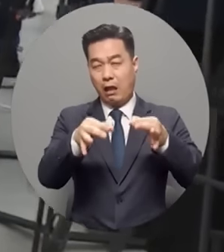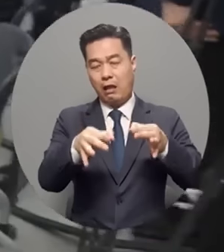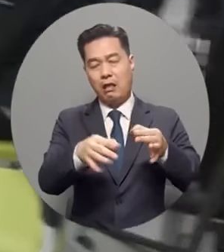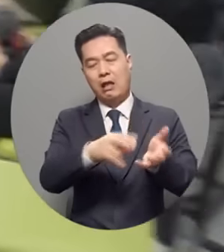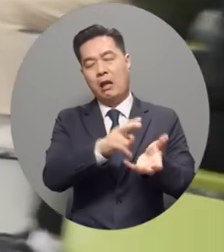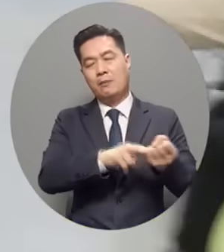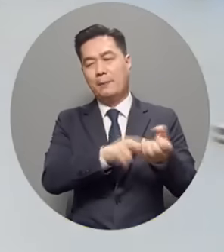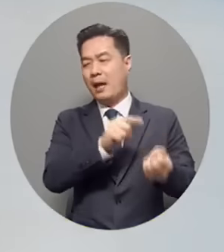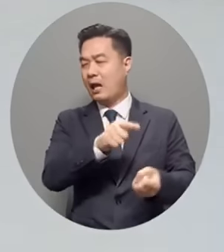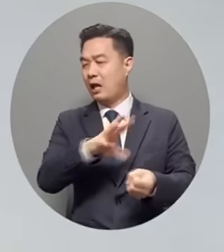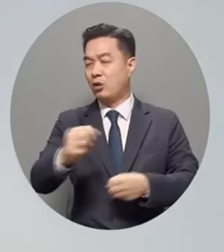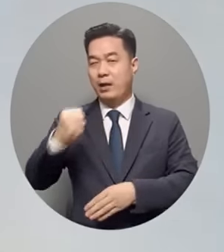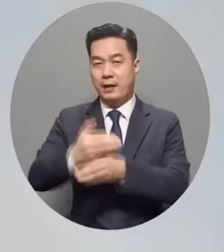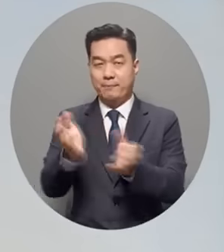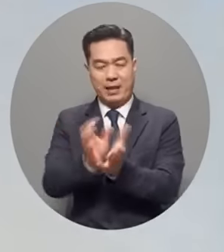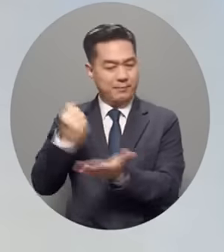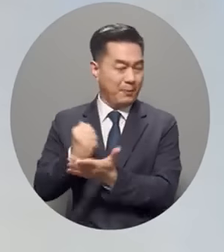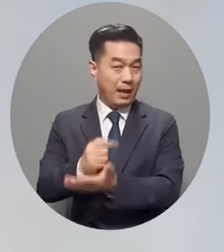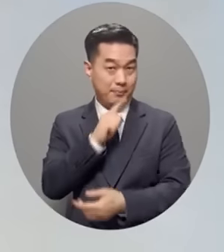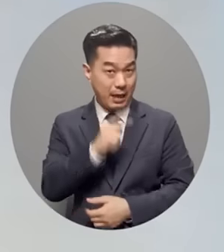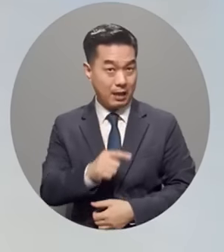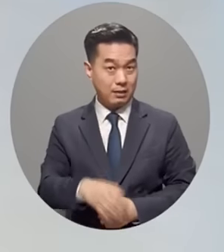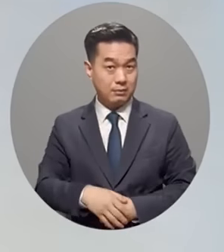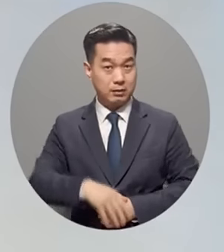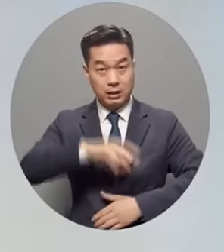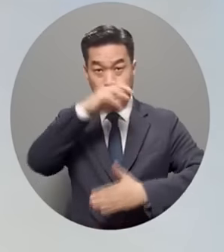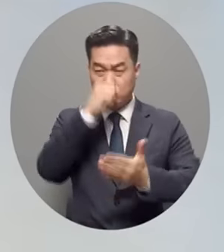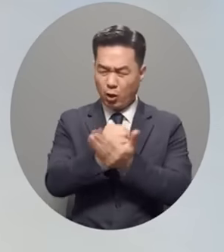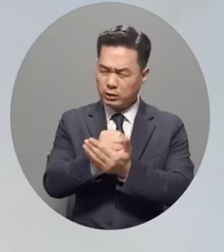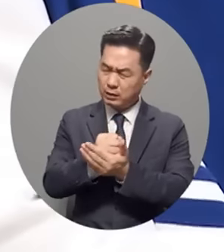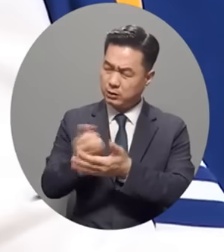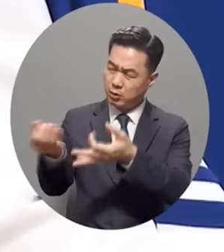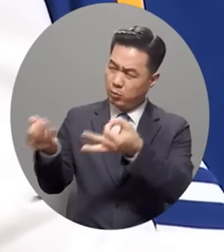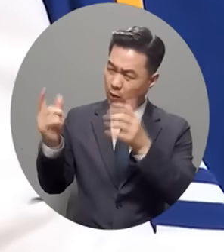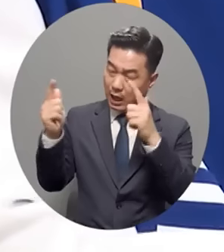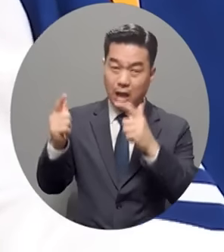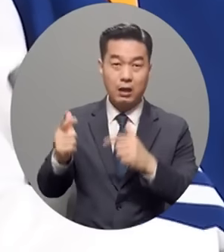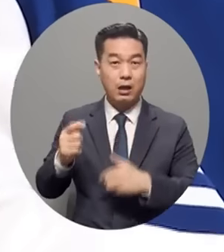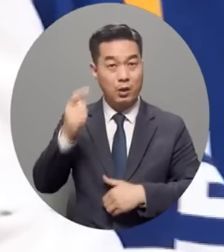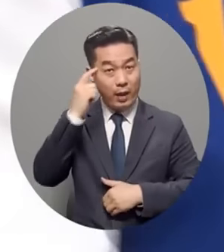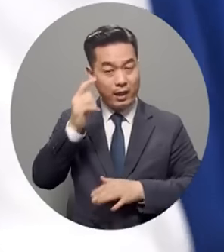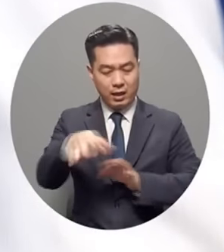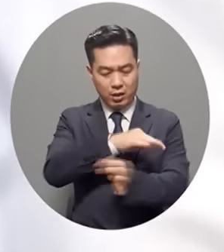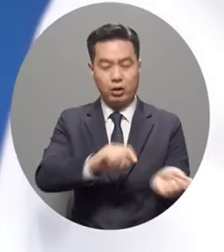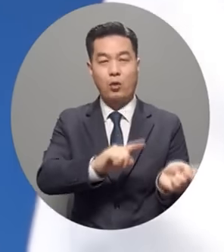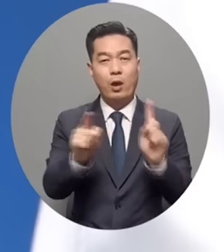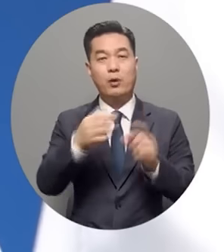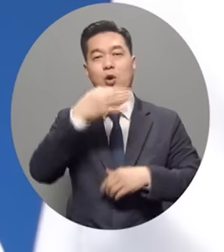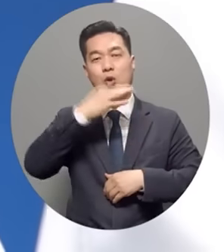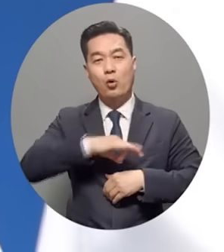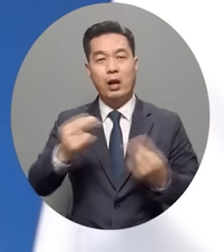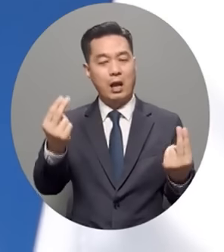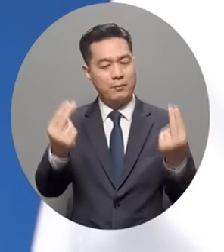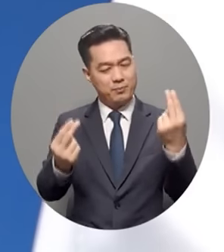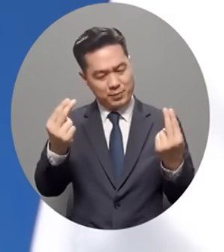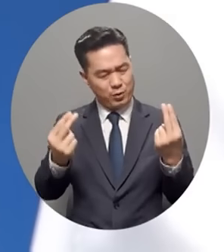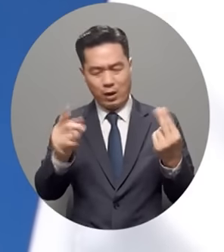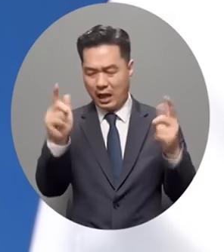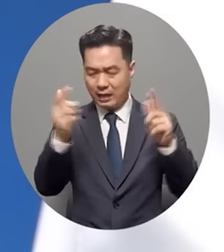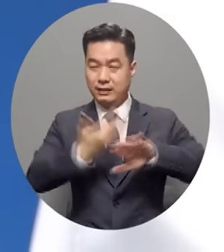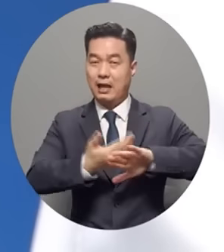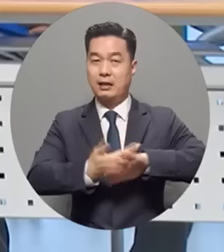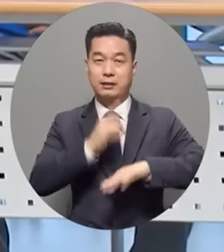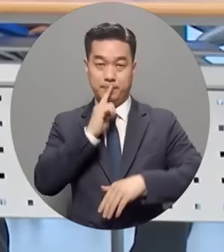행위라는 국민의힘의 비난에는 정상적인 판단이 아니라며 경기 회복 효과와 비교할 정도가 아니라고